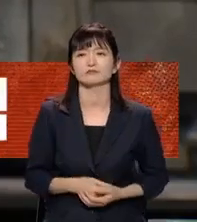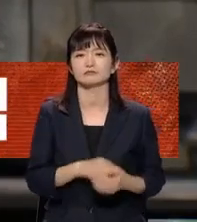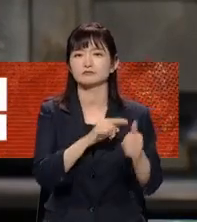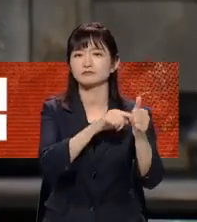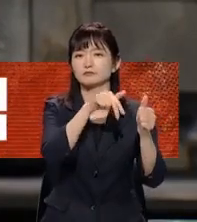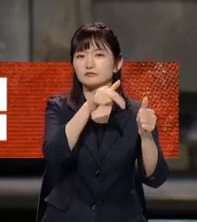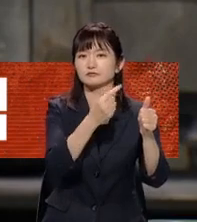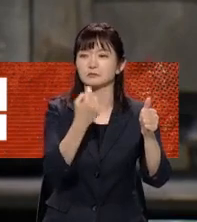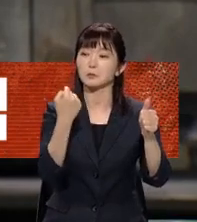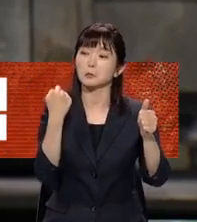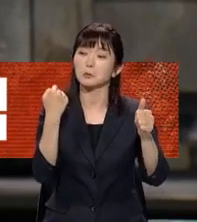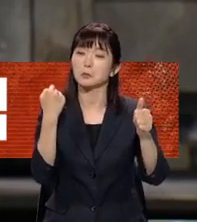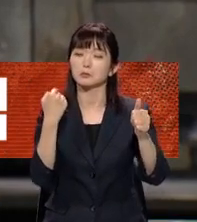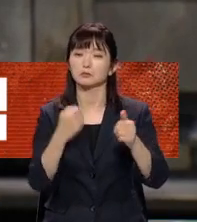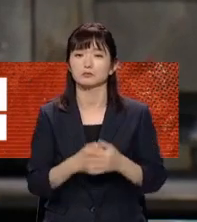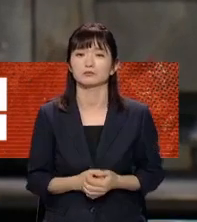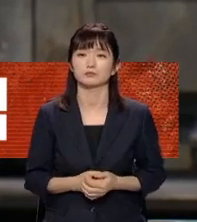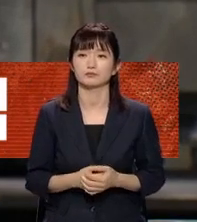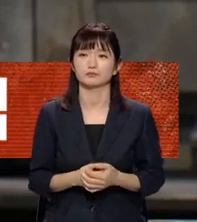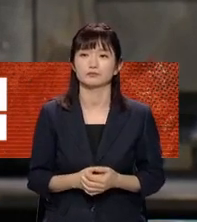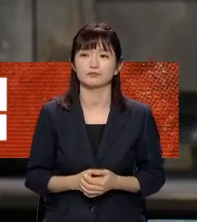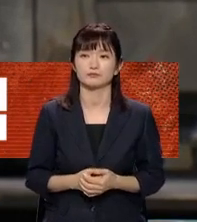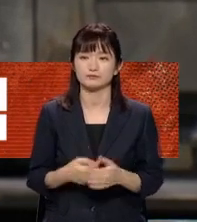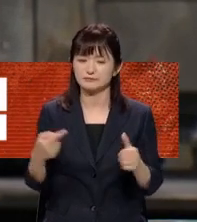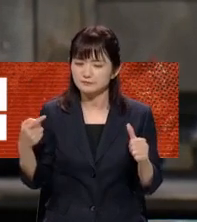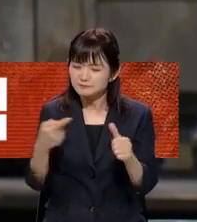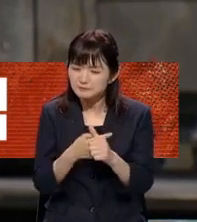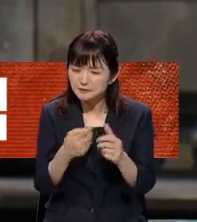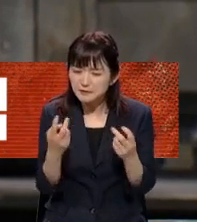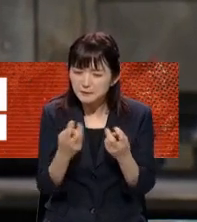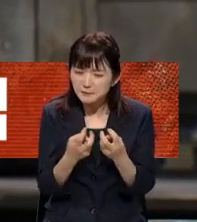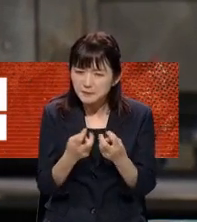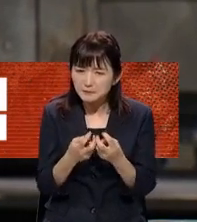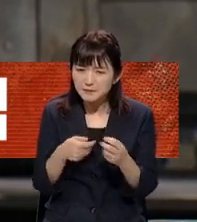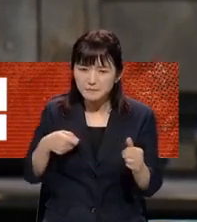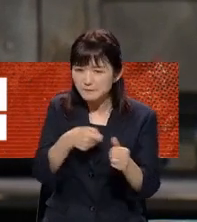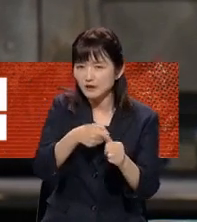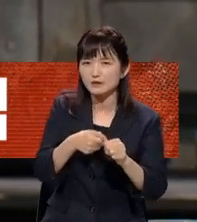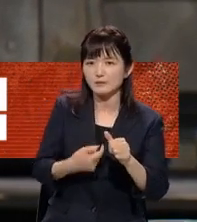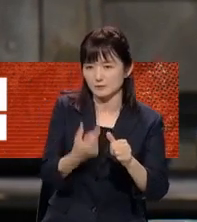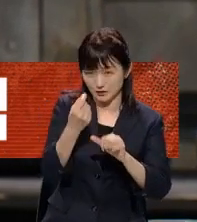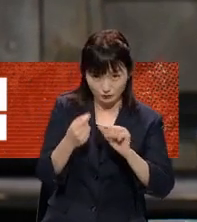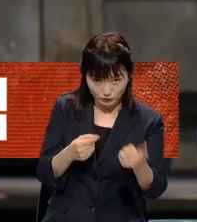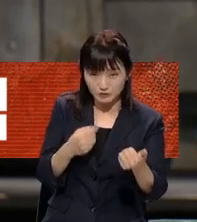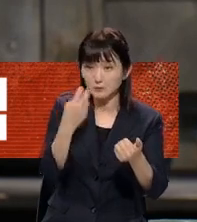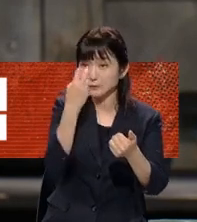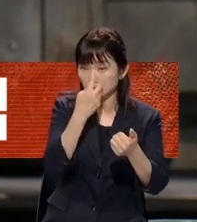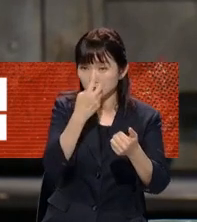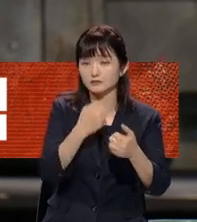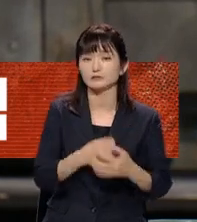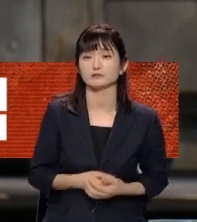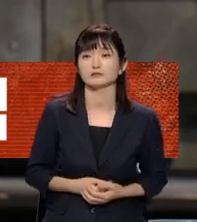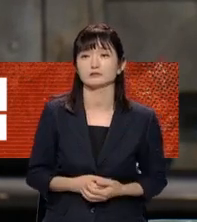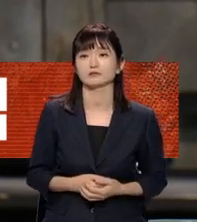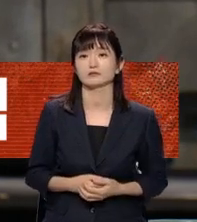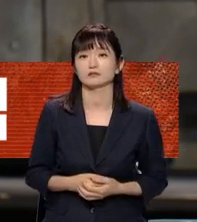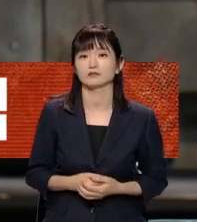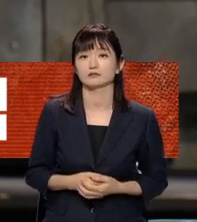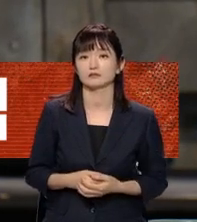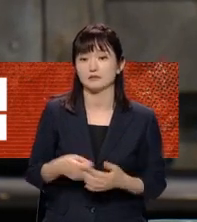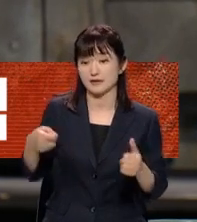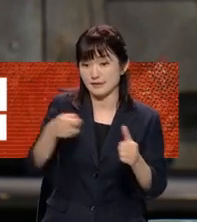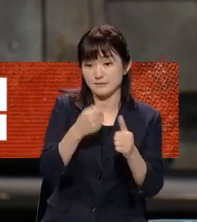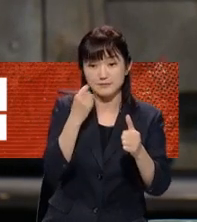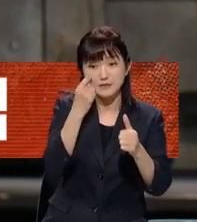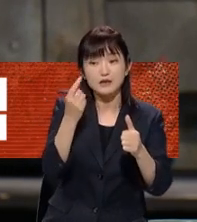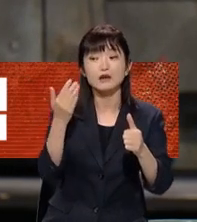사례 방법이라든지 살이 급소 같은 걸 검색을 했는데 범행 한 달 전에 홍콩 묻지마 살인 사건을 검색한